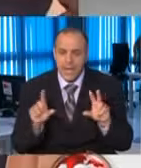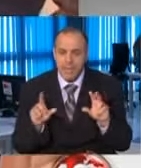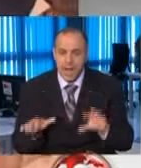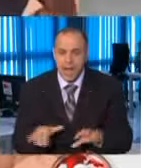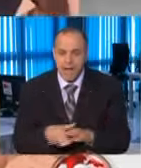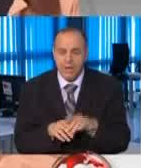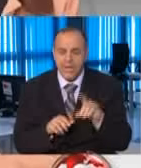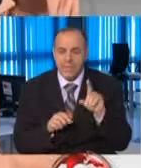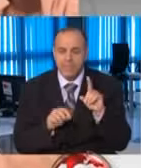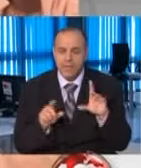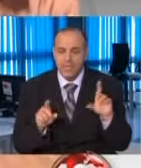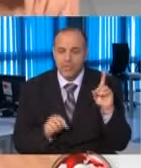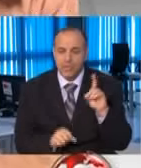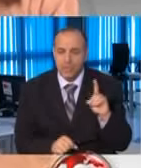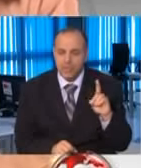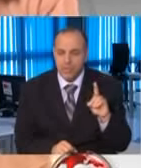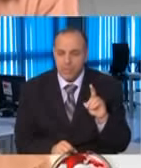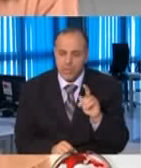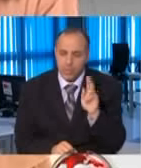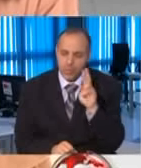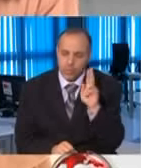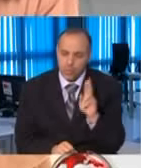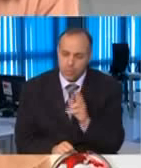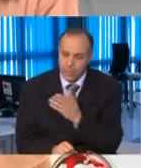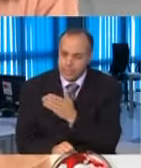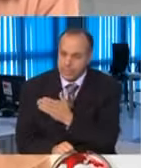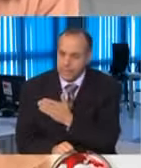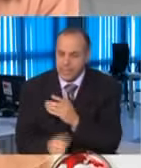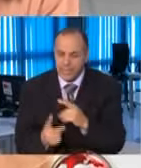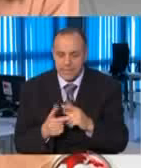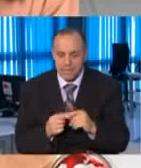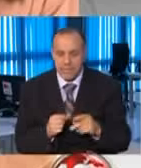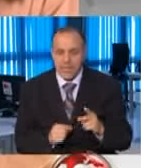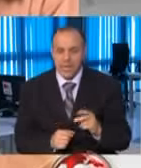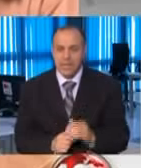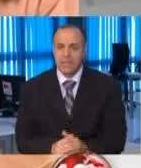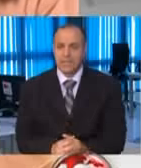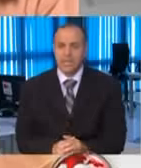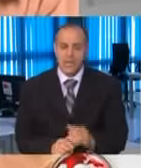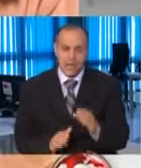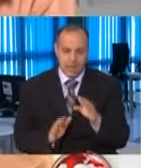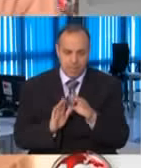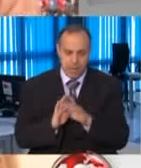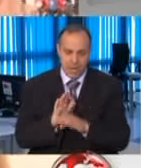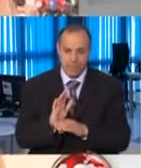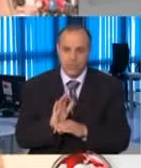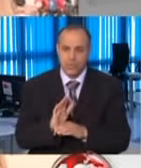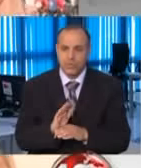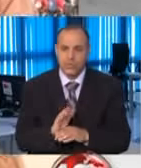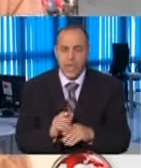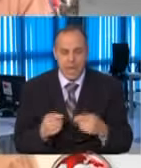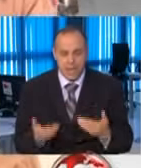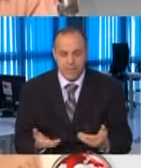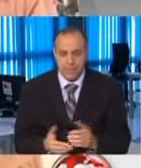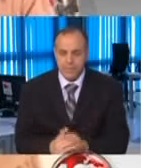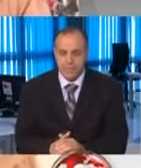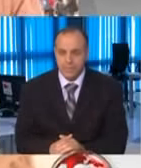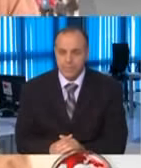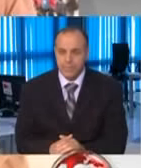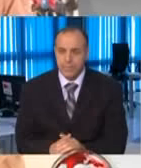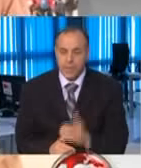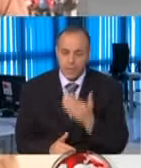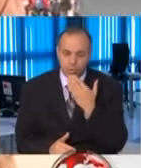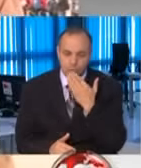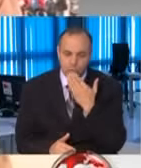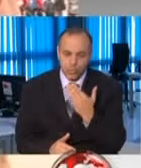لمهرجان 17 ديسمبر. سي يوسف، لو تعطينا أكثر تفاصيل عن البرنامج وبرنامج الدورة هذه.